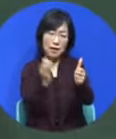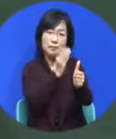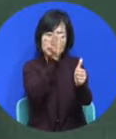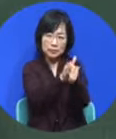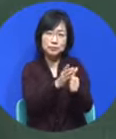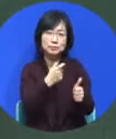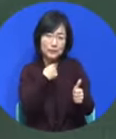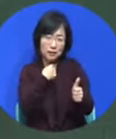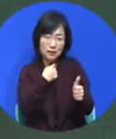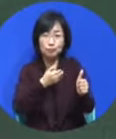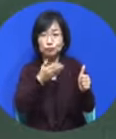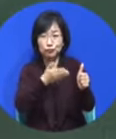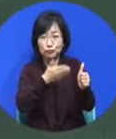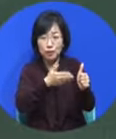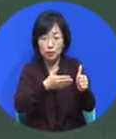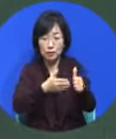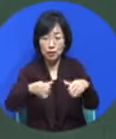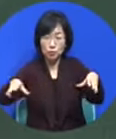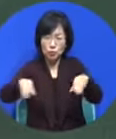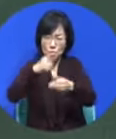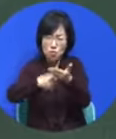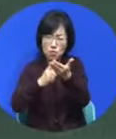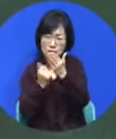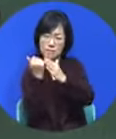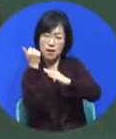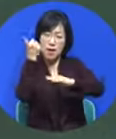진복 되는